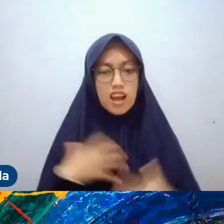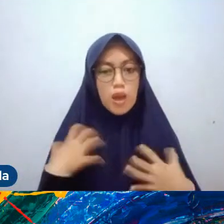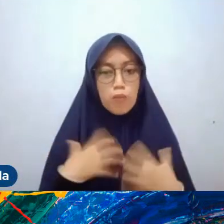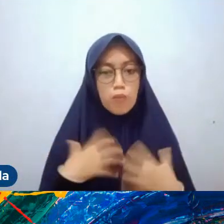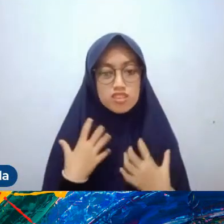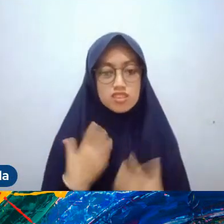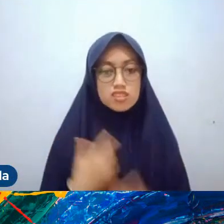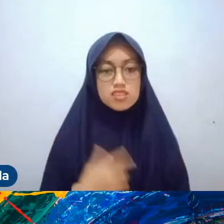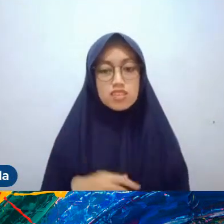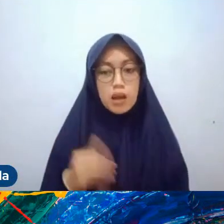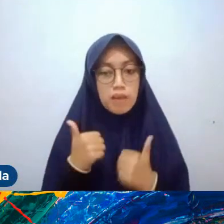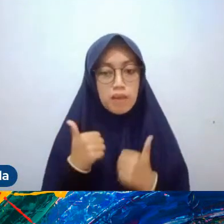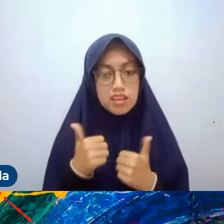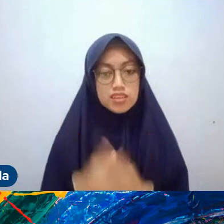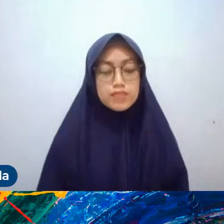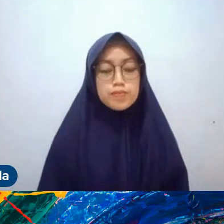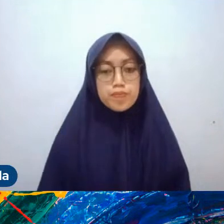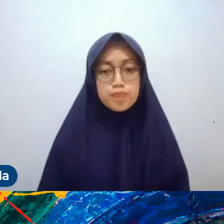Baik.